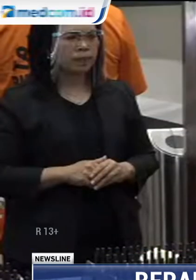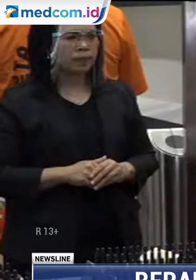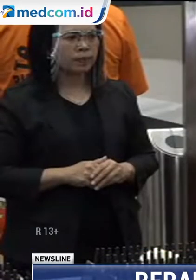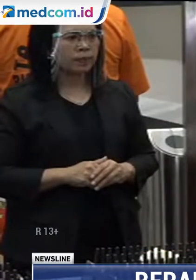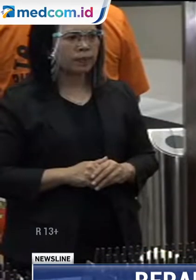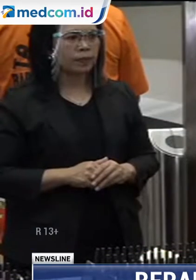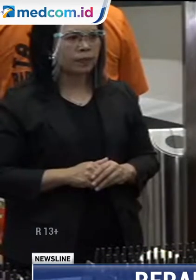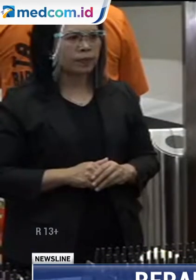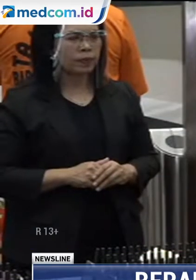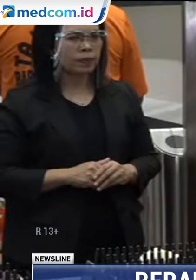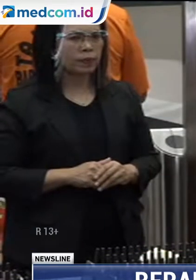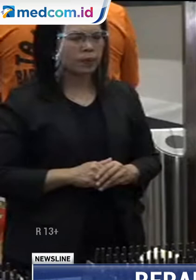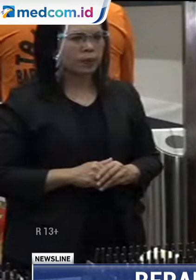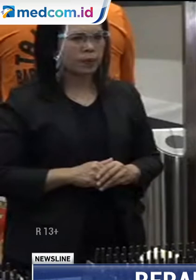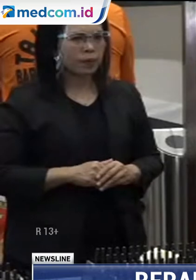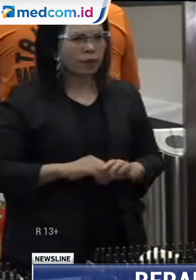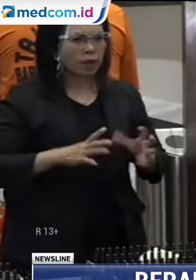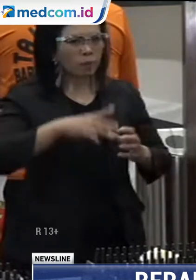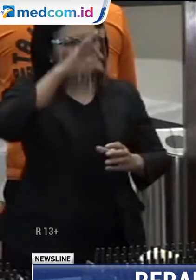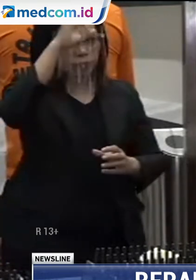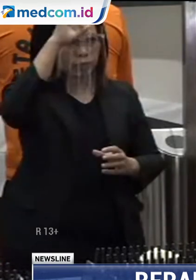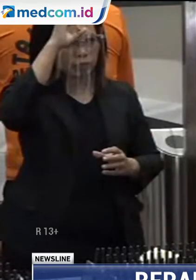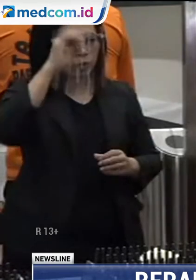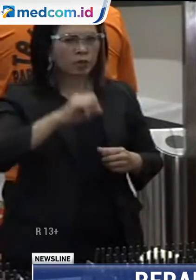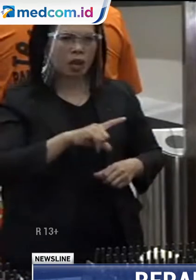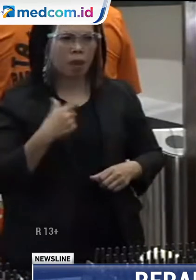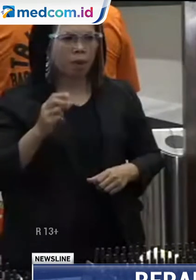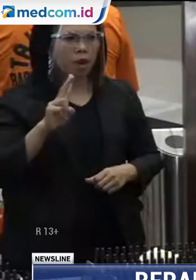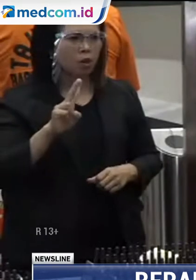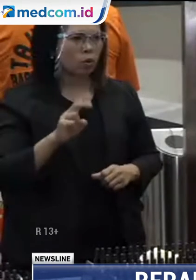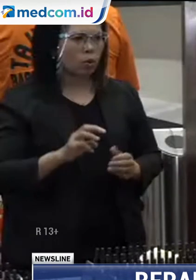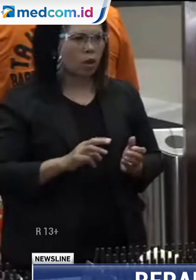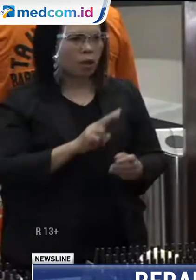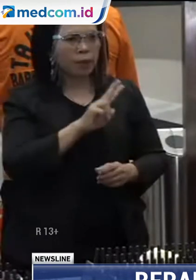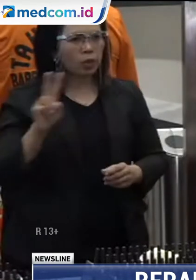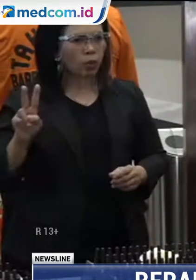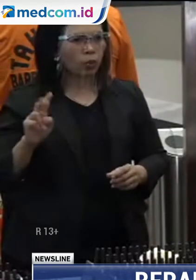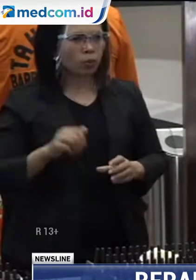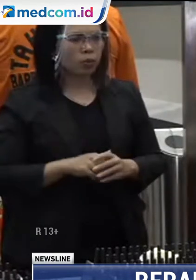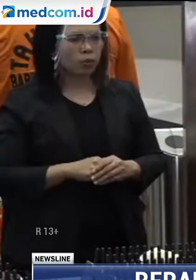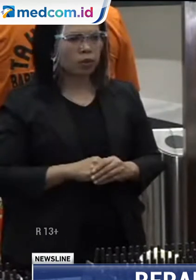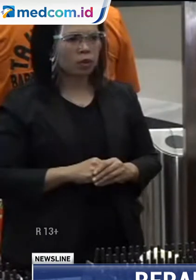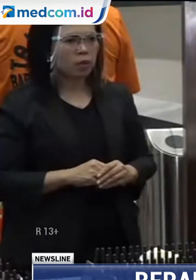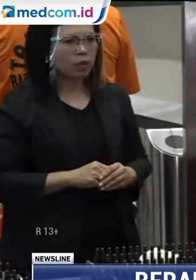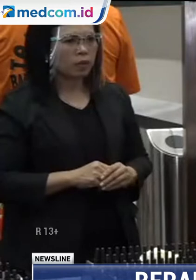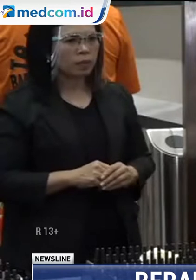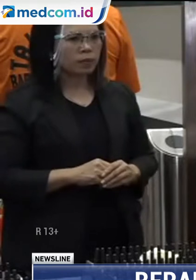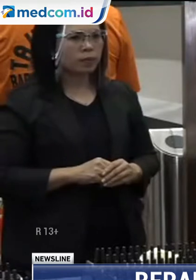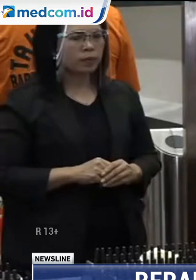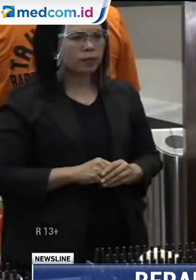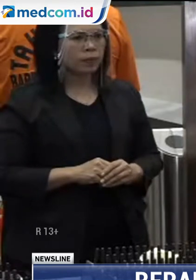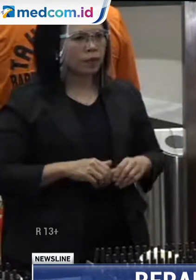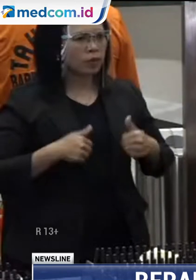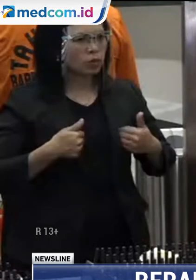Baris Krim Polri dengan jajaran selama kurun waktu 2020 sampai dengan 2021